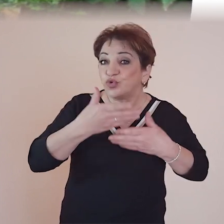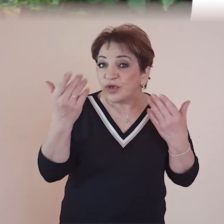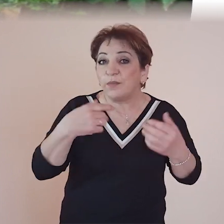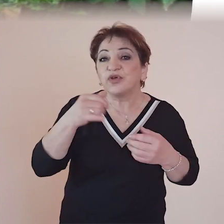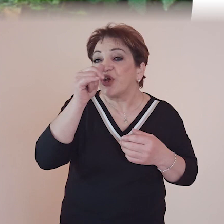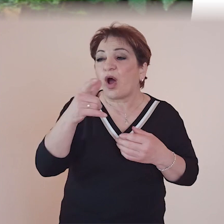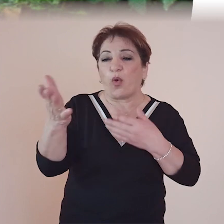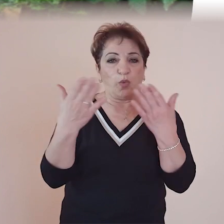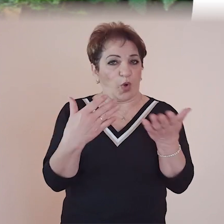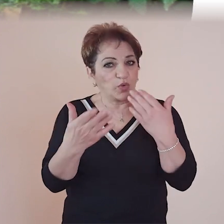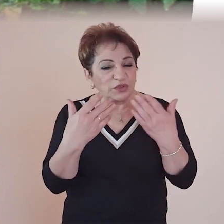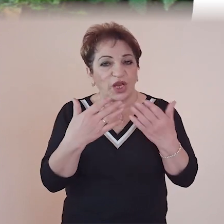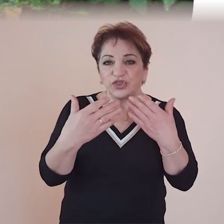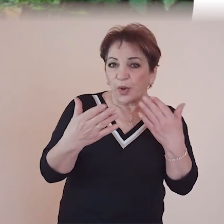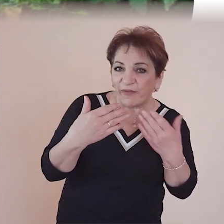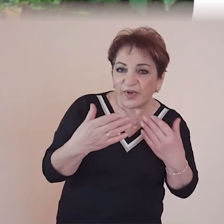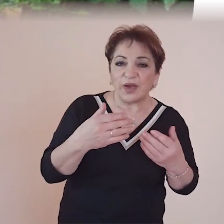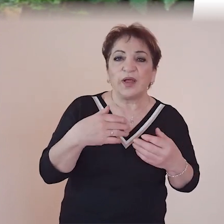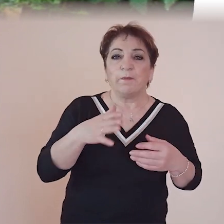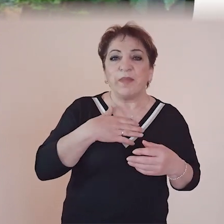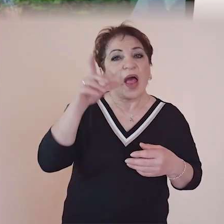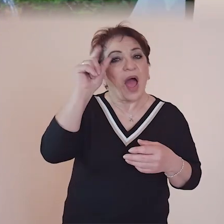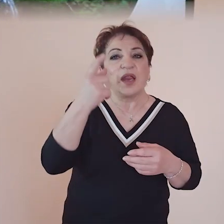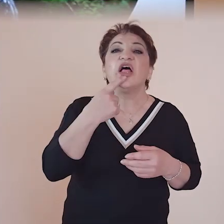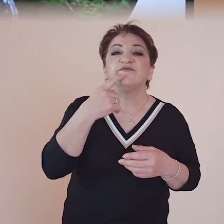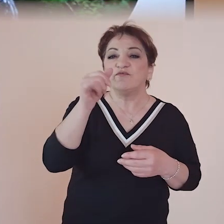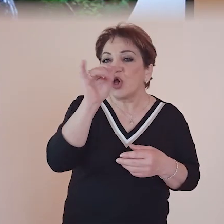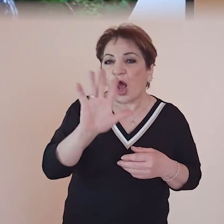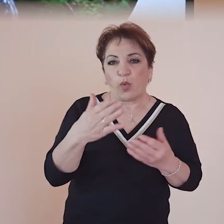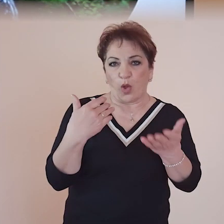հաղորդակցվել և խոսել մեր մայրենի լեզվով։